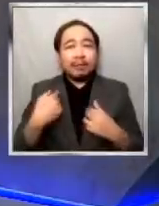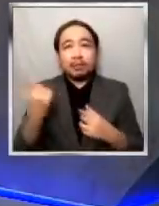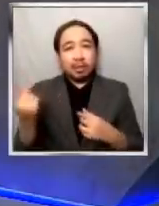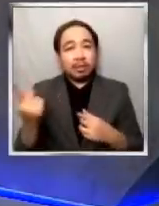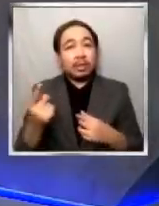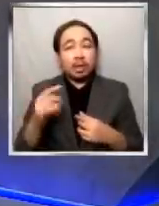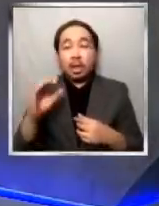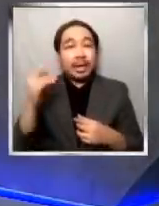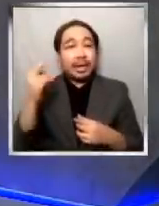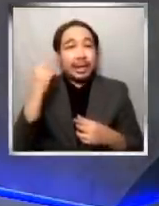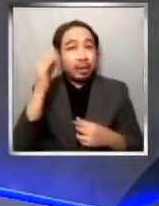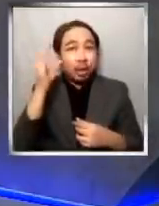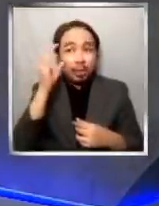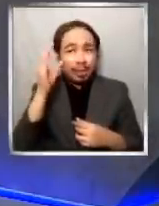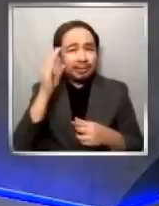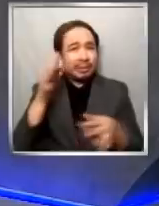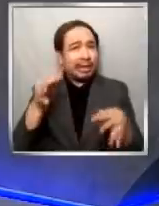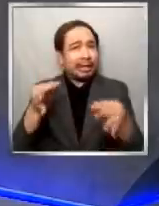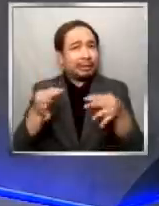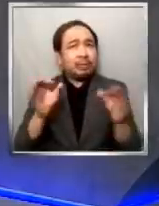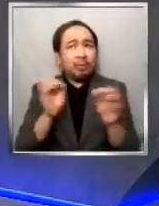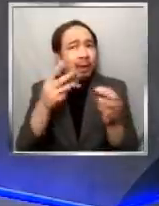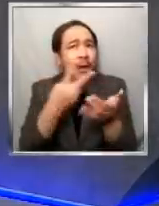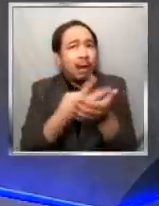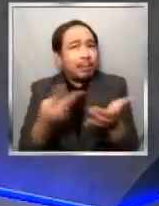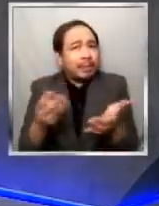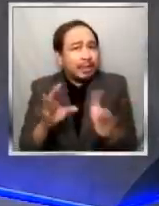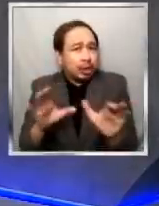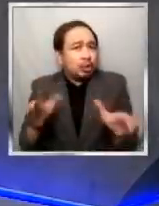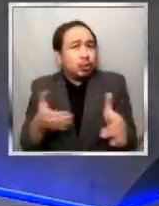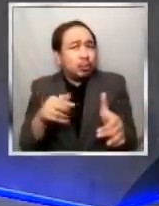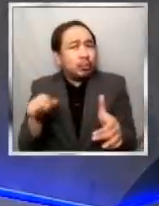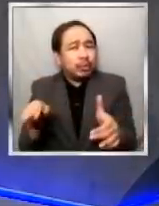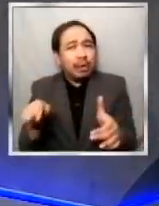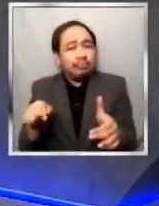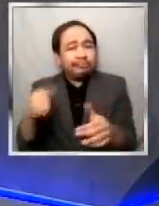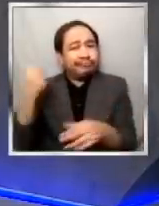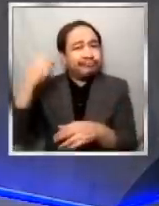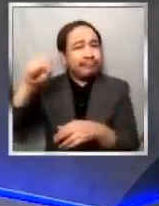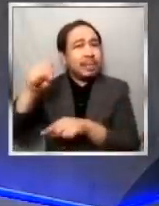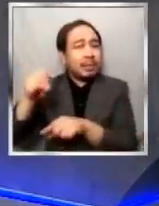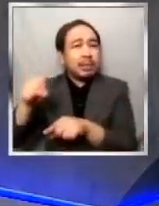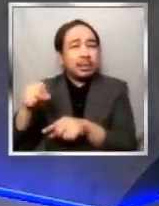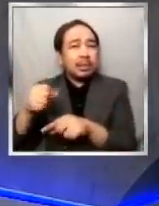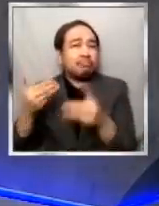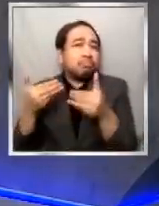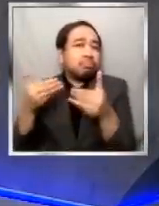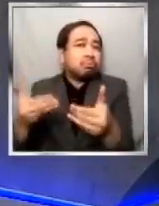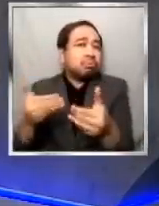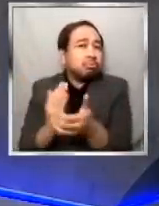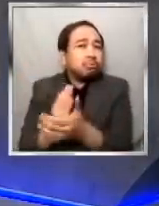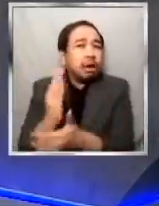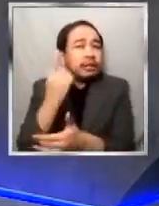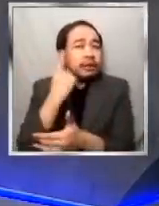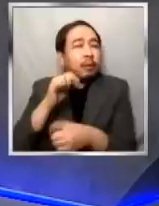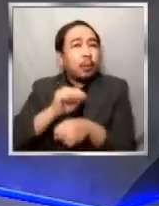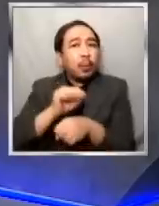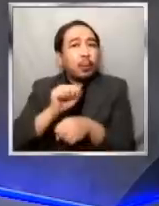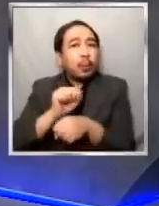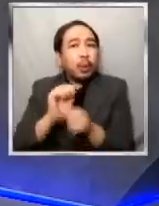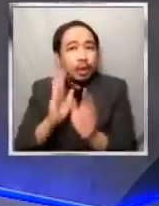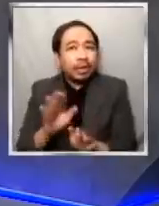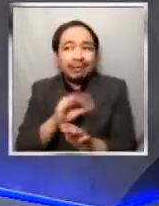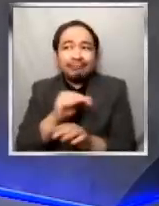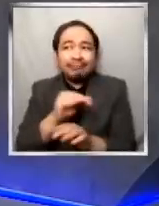na walang armas ang aktivistang grupo na nagsusulong ng karapatan ng mga manggagawa at bumabatikos kay